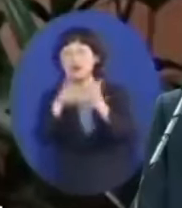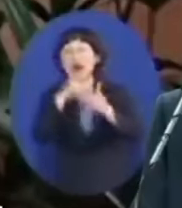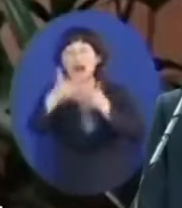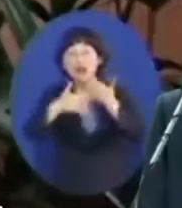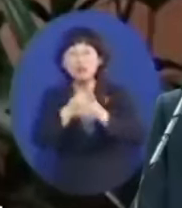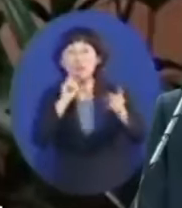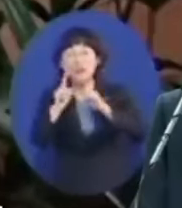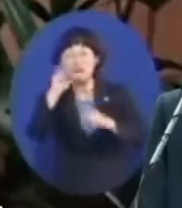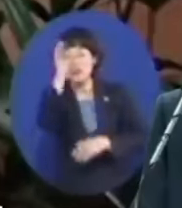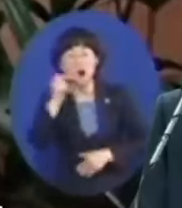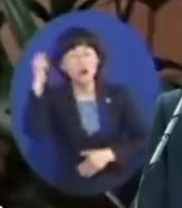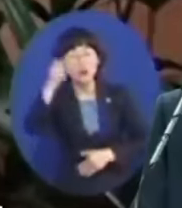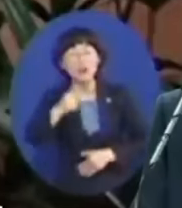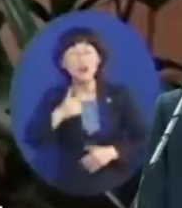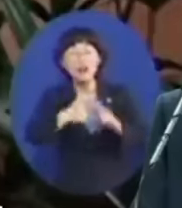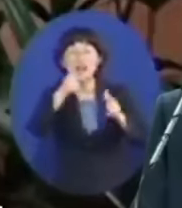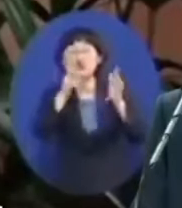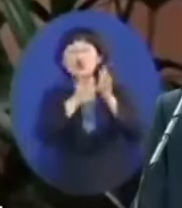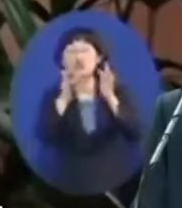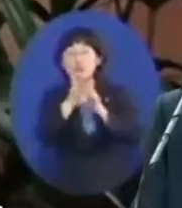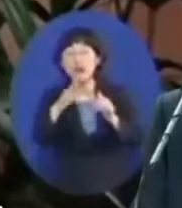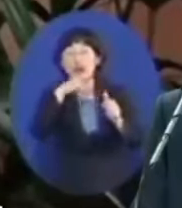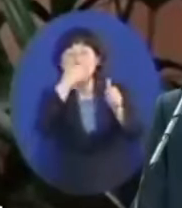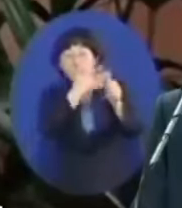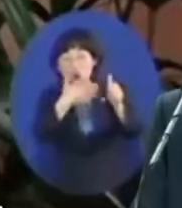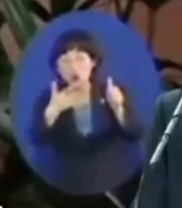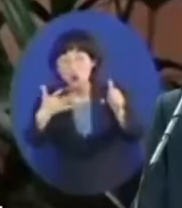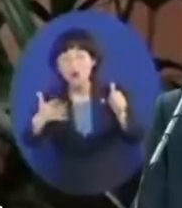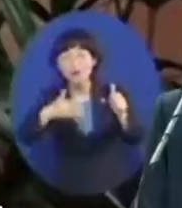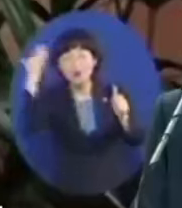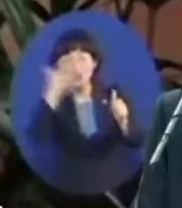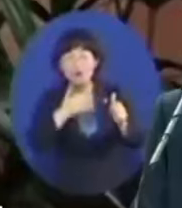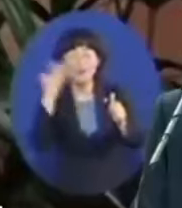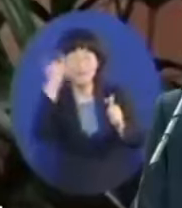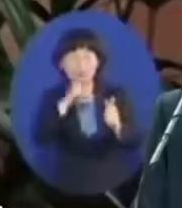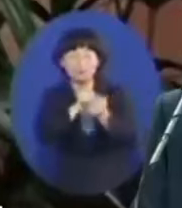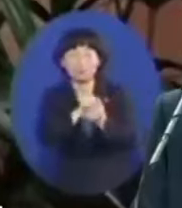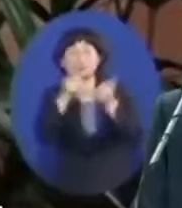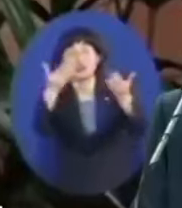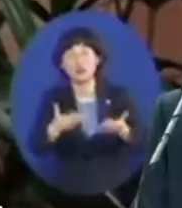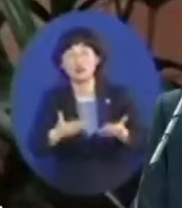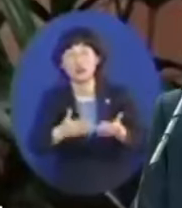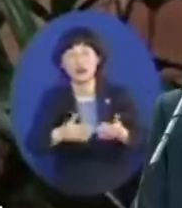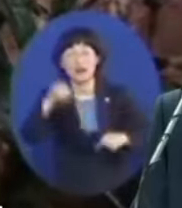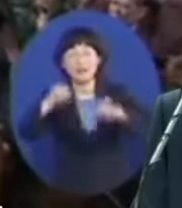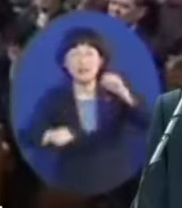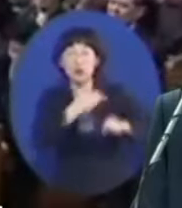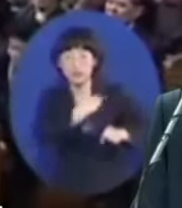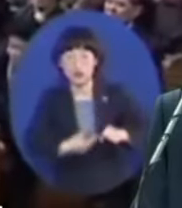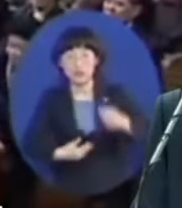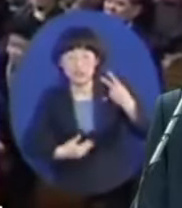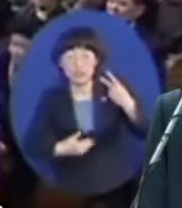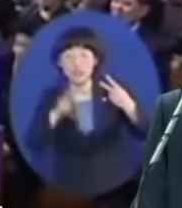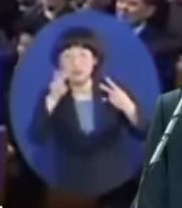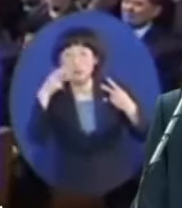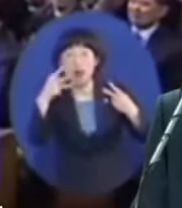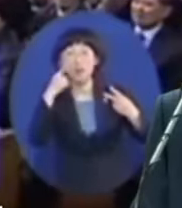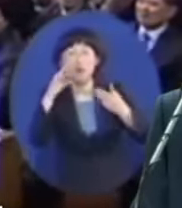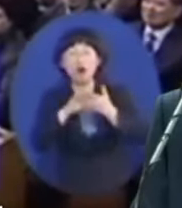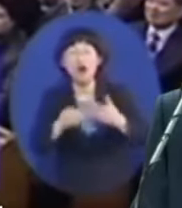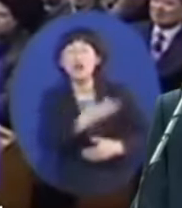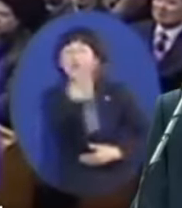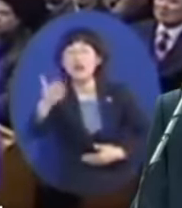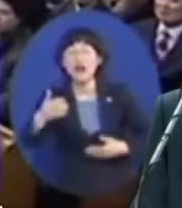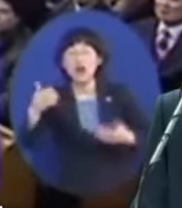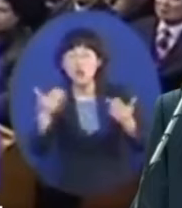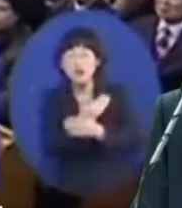말씀과 성령과 예수님의 보혈로 우리를 정결하고 깨끗하게 만들어주는 것입니다. 사도행전 2장 38절에 너희가 회개하여 각각